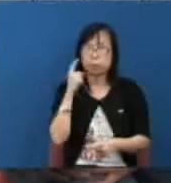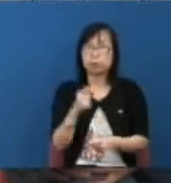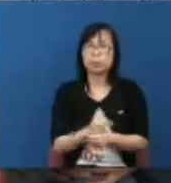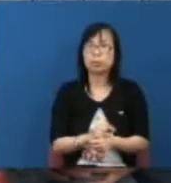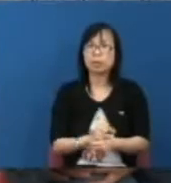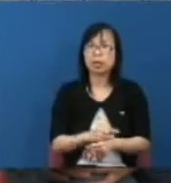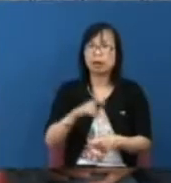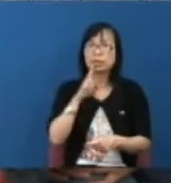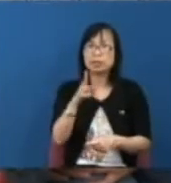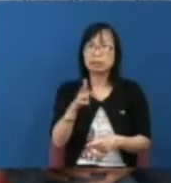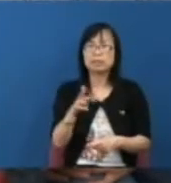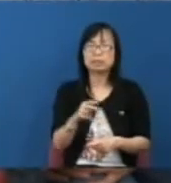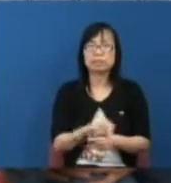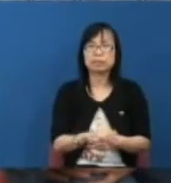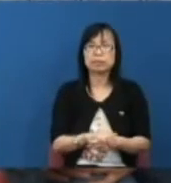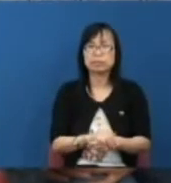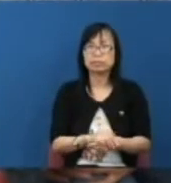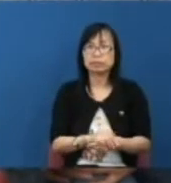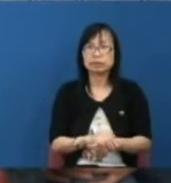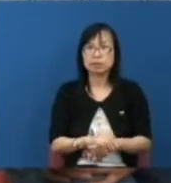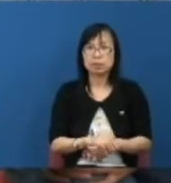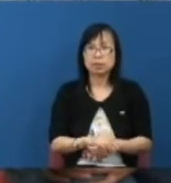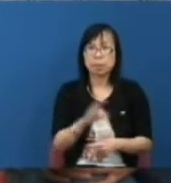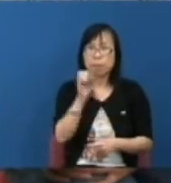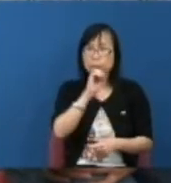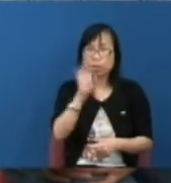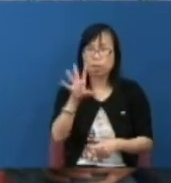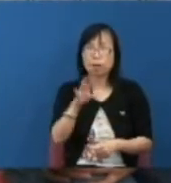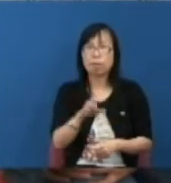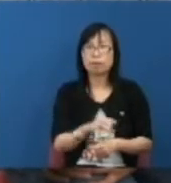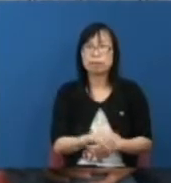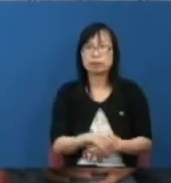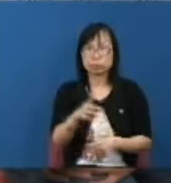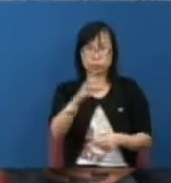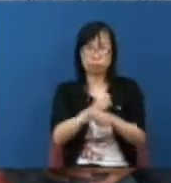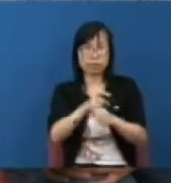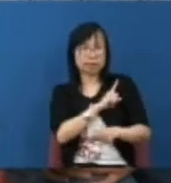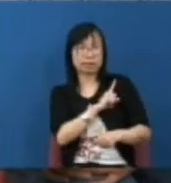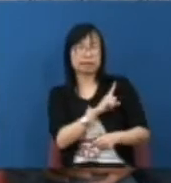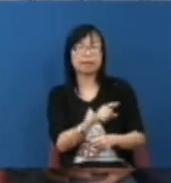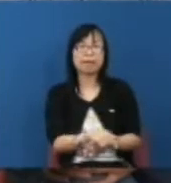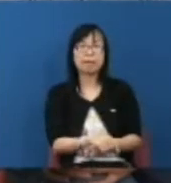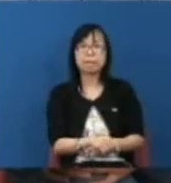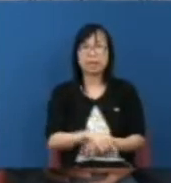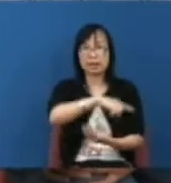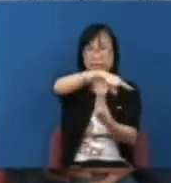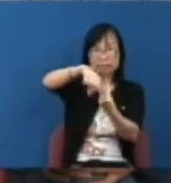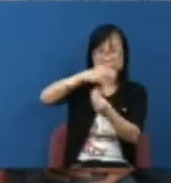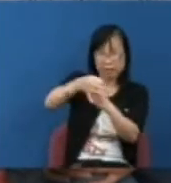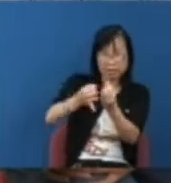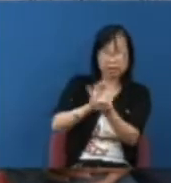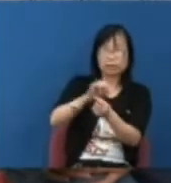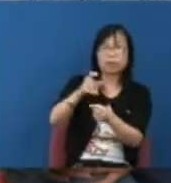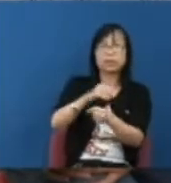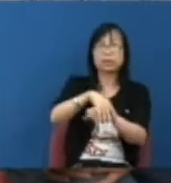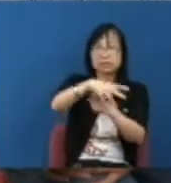樣可以令到我哋成個？不要講到我哋而家做翻自己本分先啦，即係地球都唔好講咁大先，做